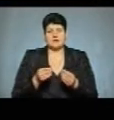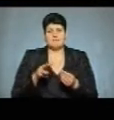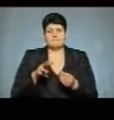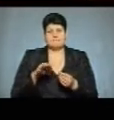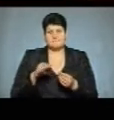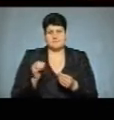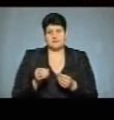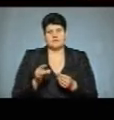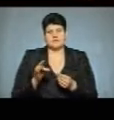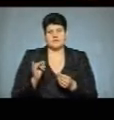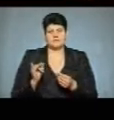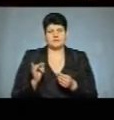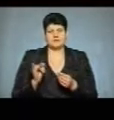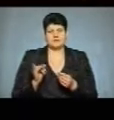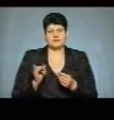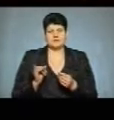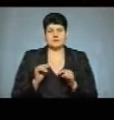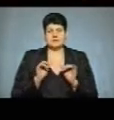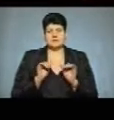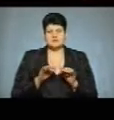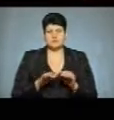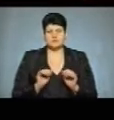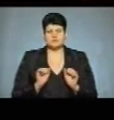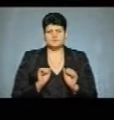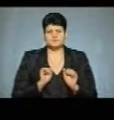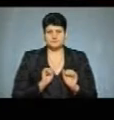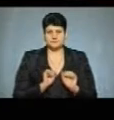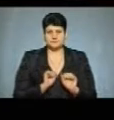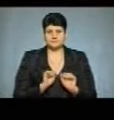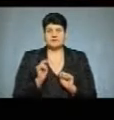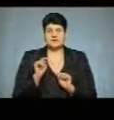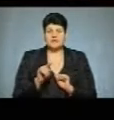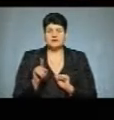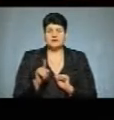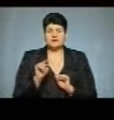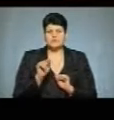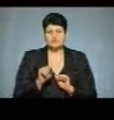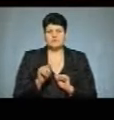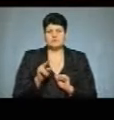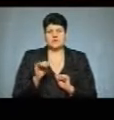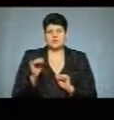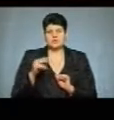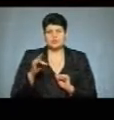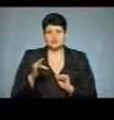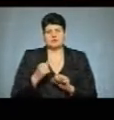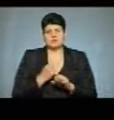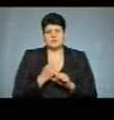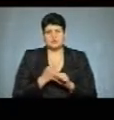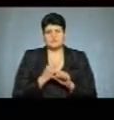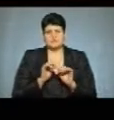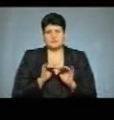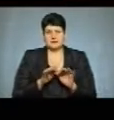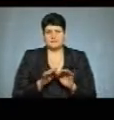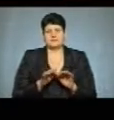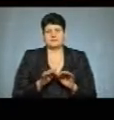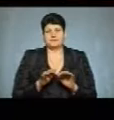заходу. Підстави застосування підозрюваного запобіжного заходу тримання під вартою і те, що він ґрунтовно підозрюється у скоєнні кримінального правопорушення,